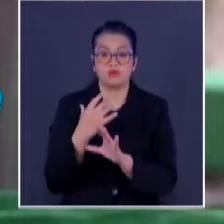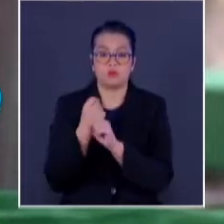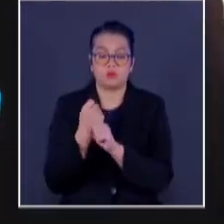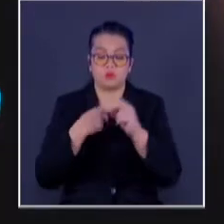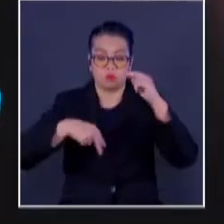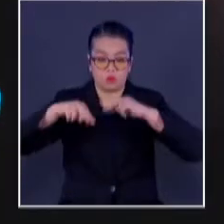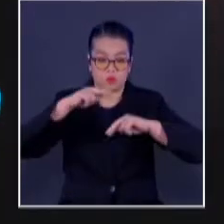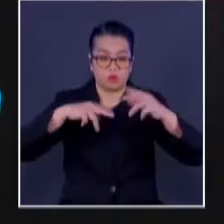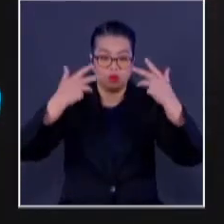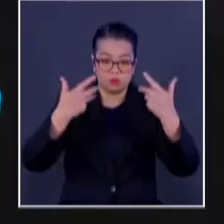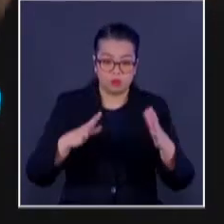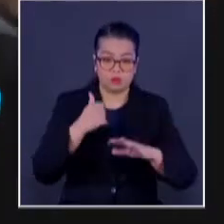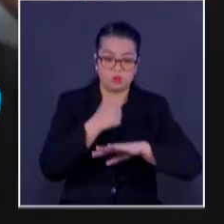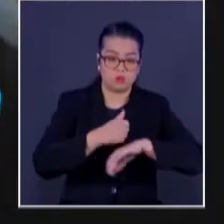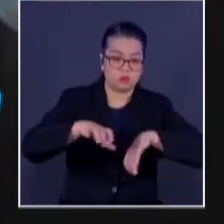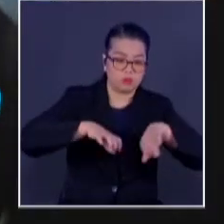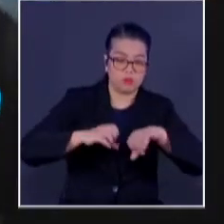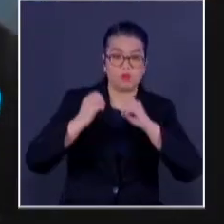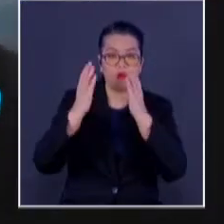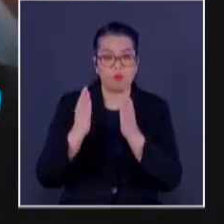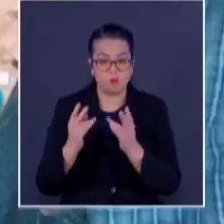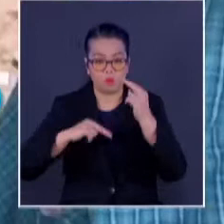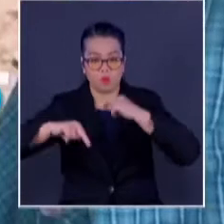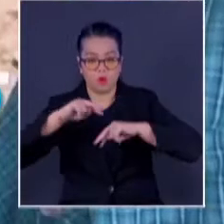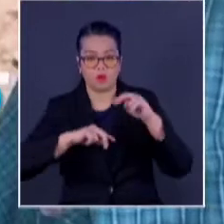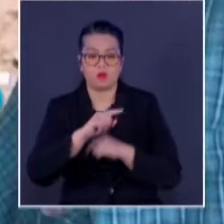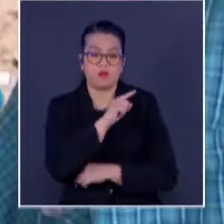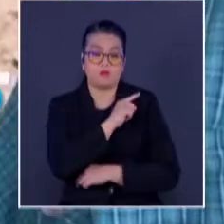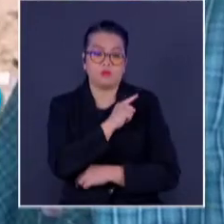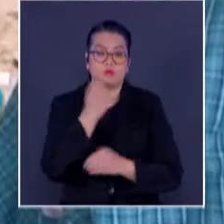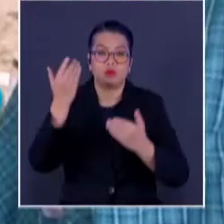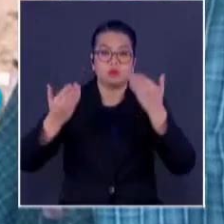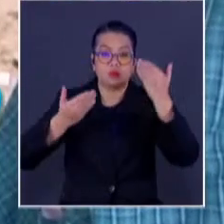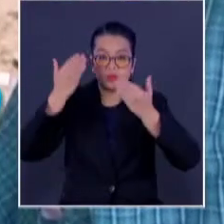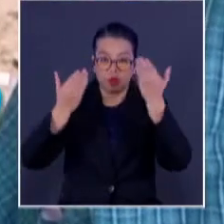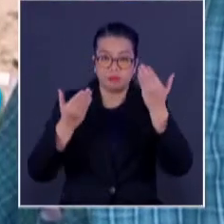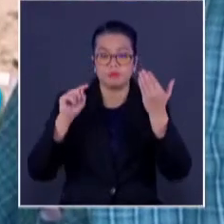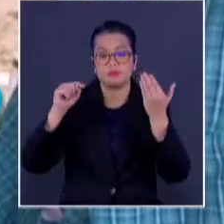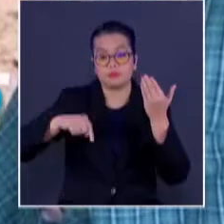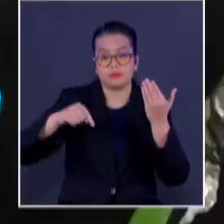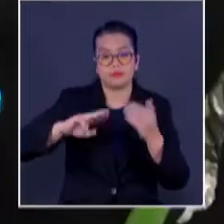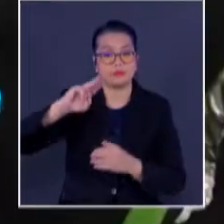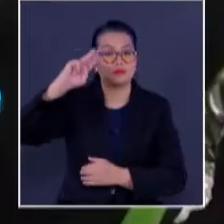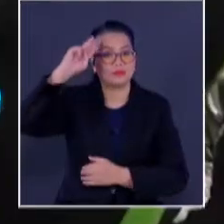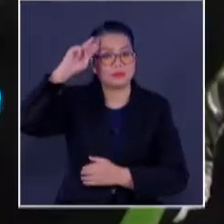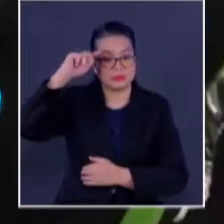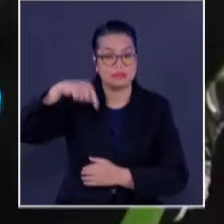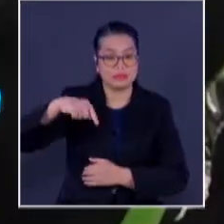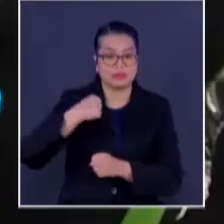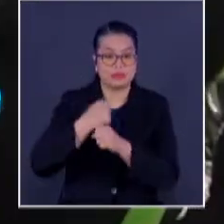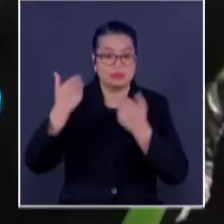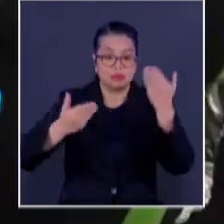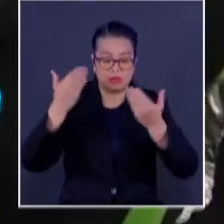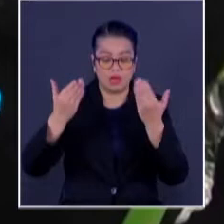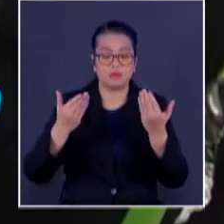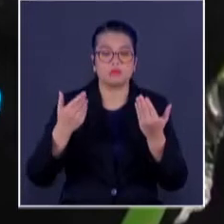อบแล้วพบว่าผู้บริหารและคณะครูที่ดูแลรับผิดชอบกิจกรรมดังกล่าวและผู้ที่เกี่ยวข้องมีความหละหลวมจริงก็จะ